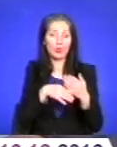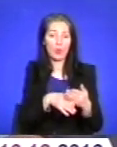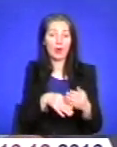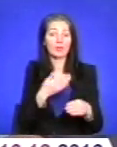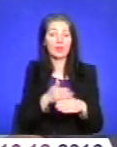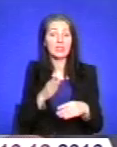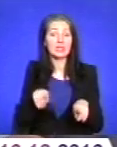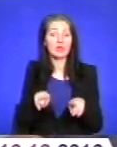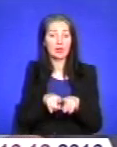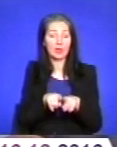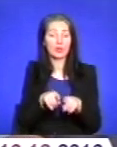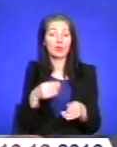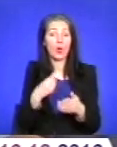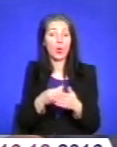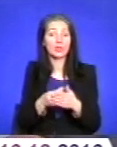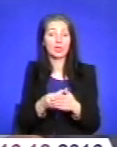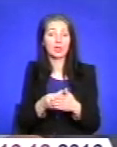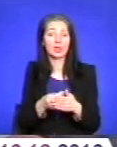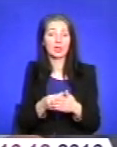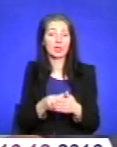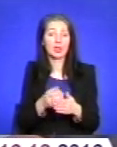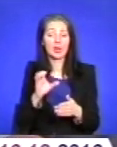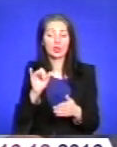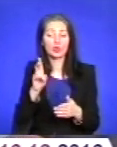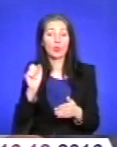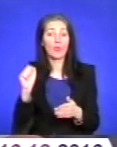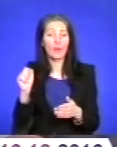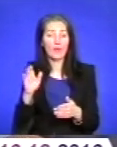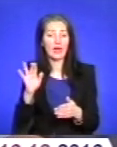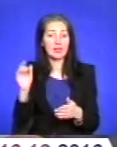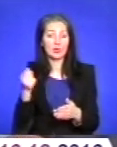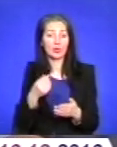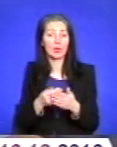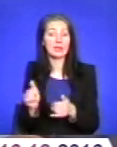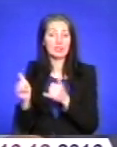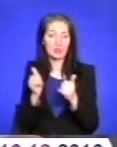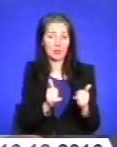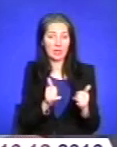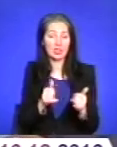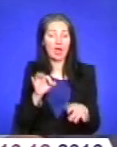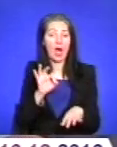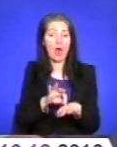Виділили ми також кошти субвенцію на забезпечення хворих